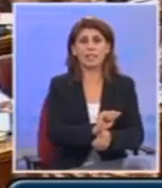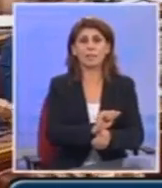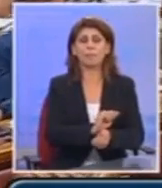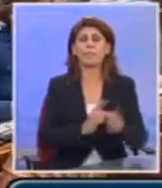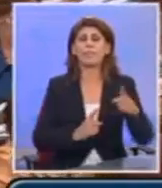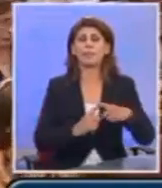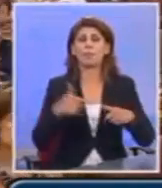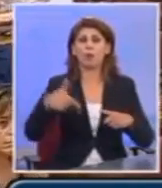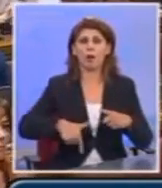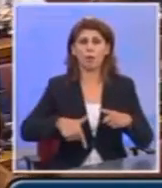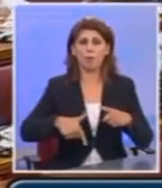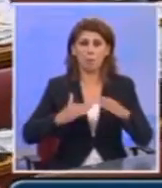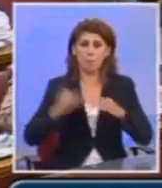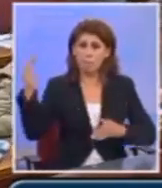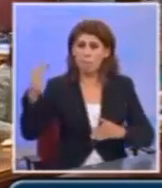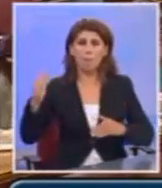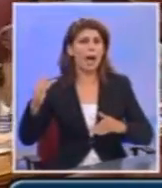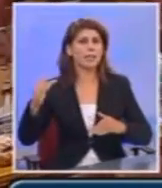ποινική μεταχείριση παρόμοιων